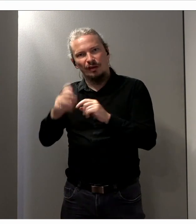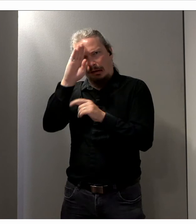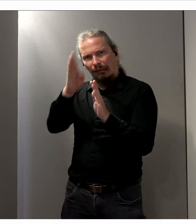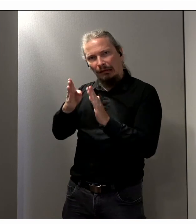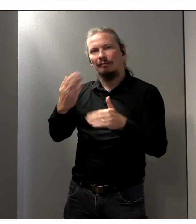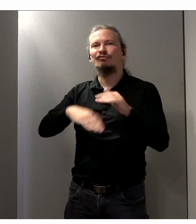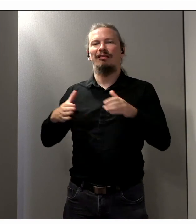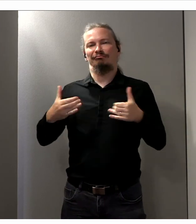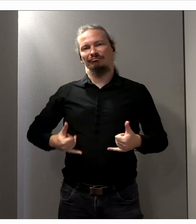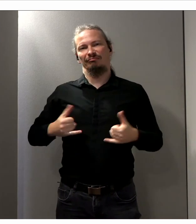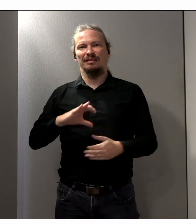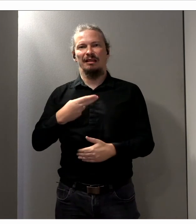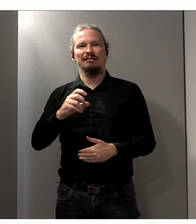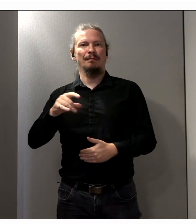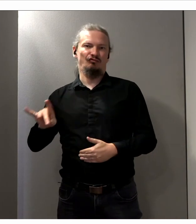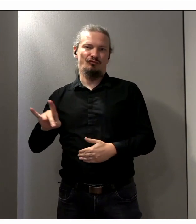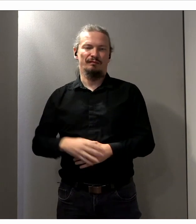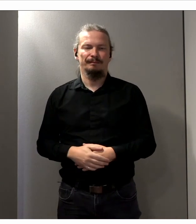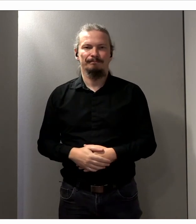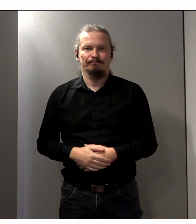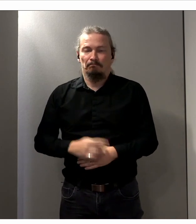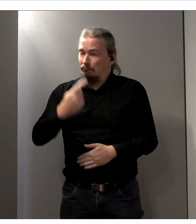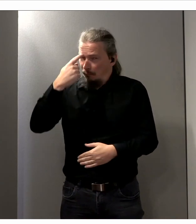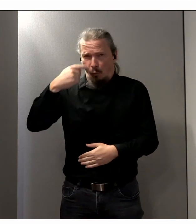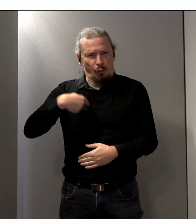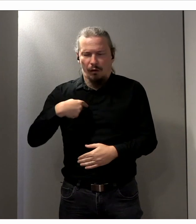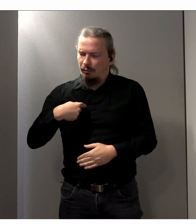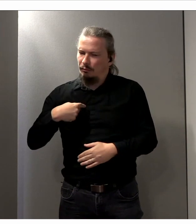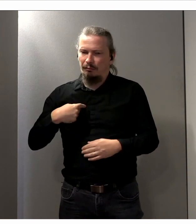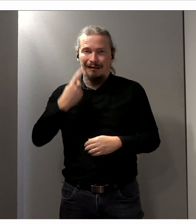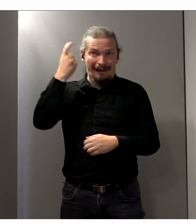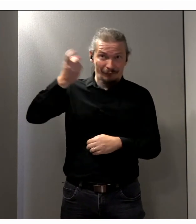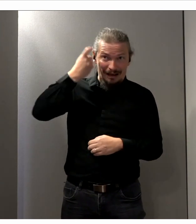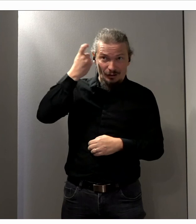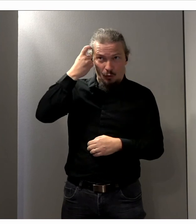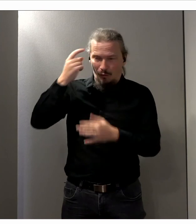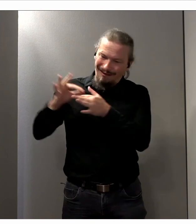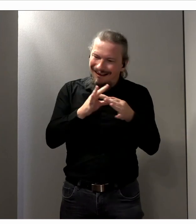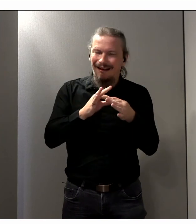du CNCPH. Pour moi, l'action et la réflexion vont de pair.